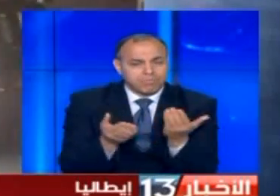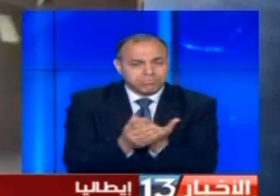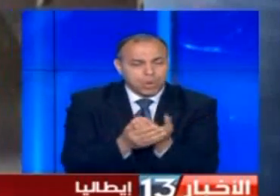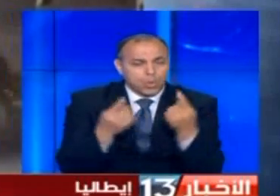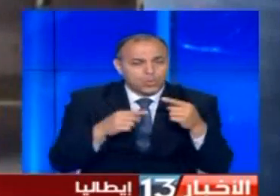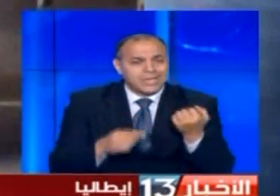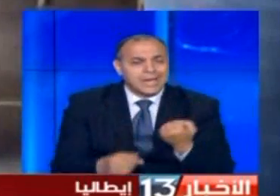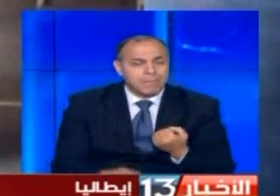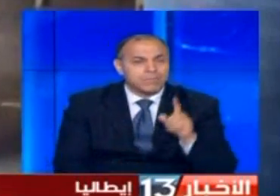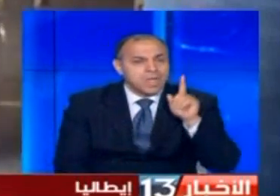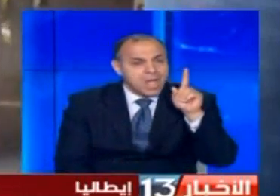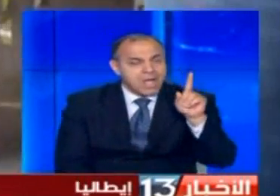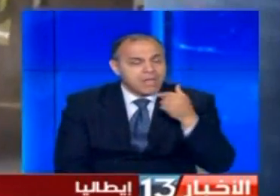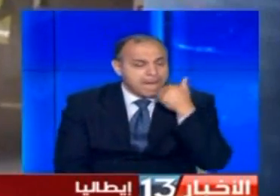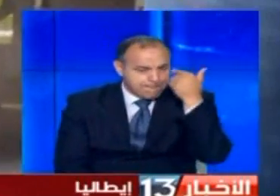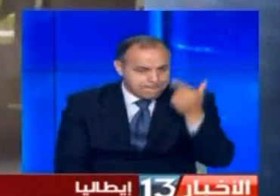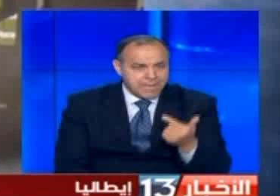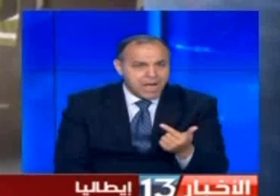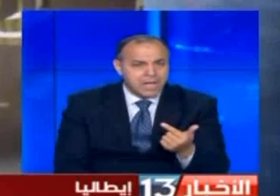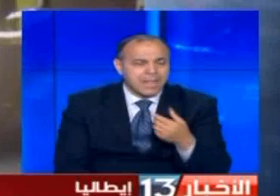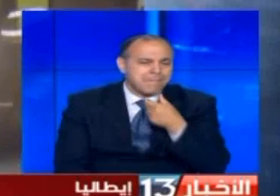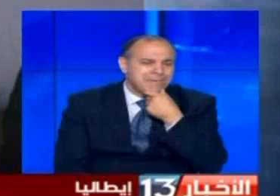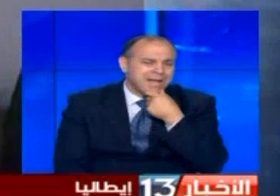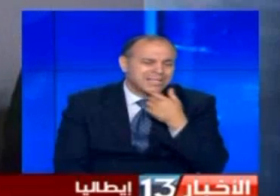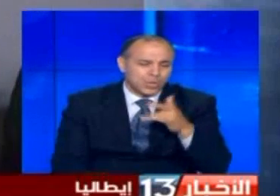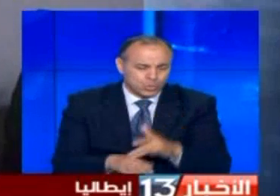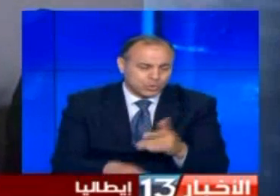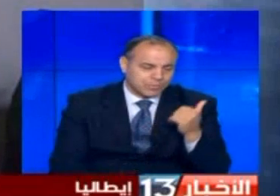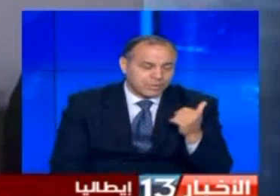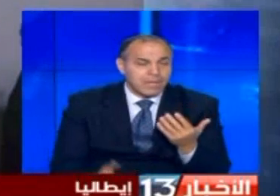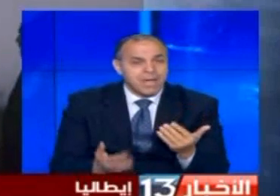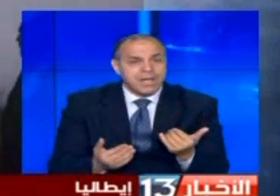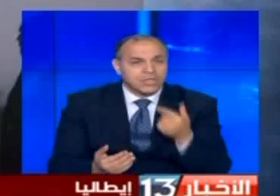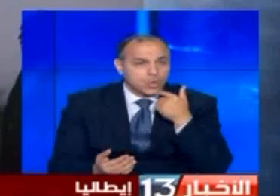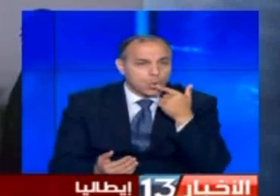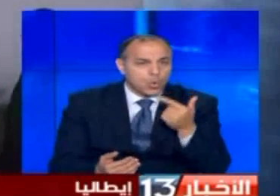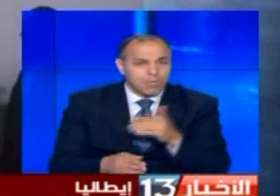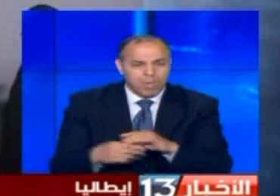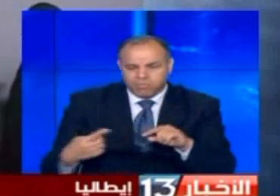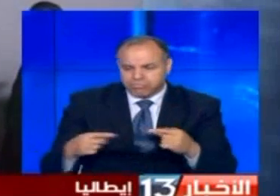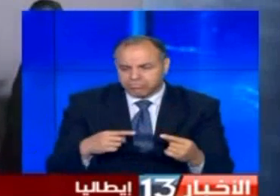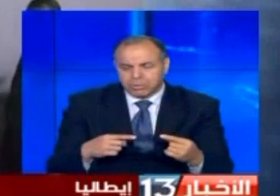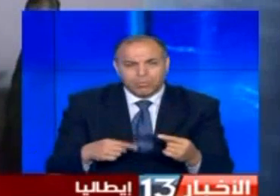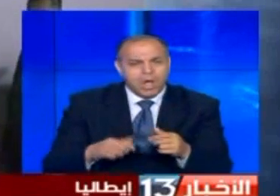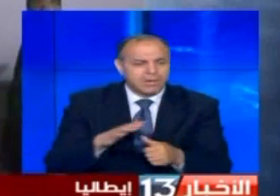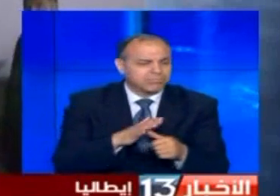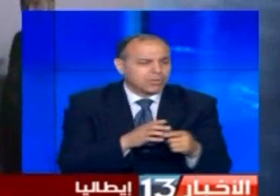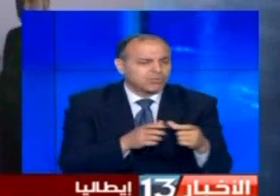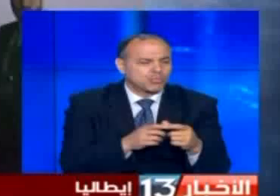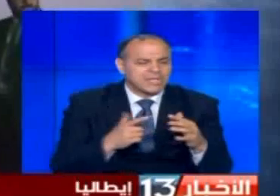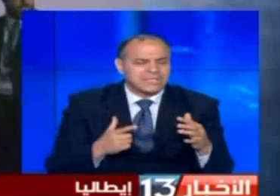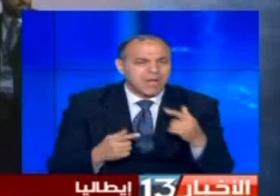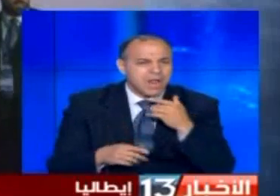مكافحه الارهاب سيما بعد اعتداء مانشستر كما ينتظر ان تدور الموضوعات الخلافيه بين قاده دول مجموعه